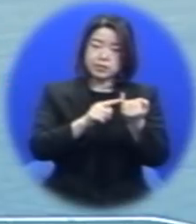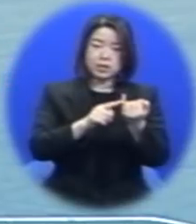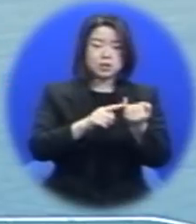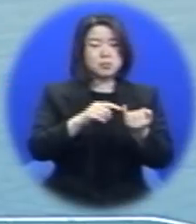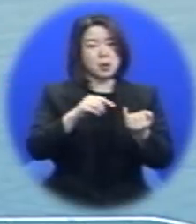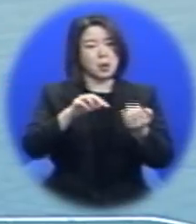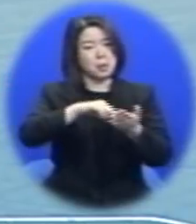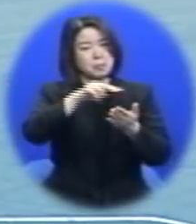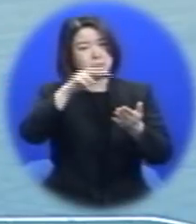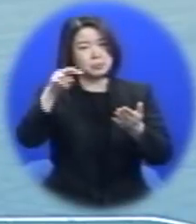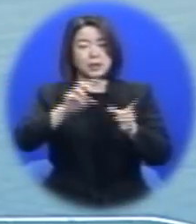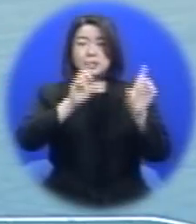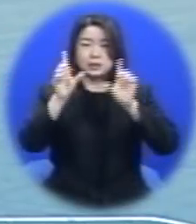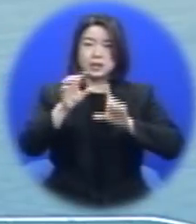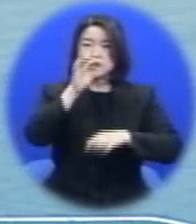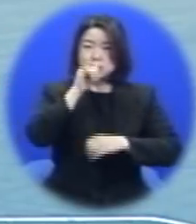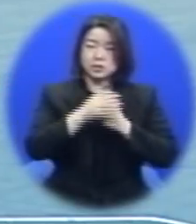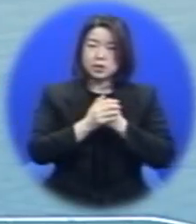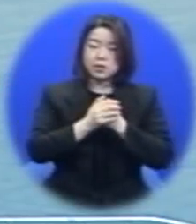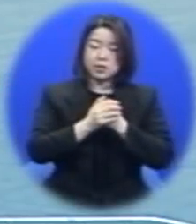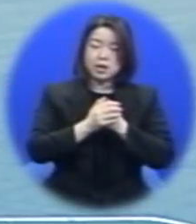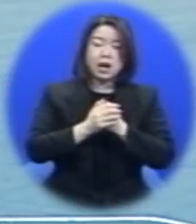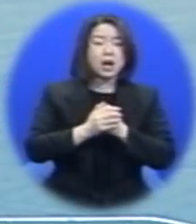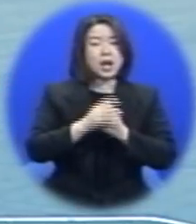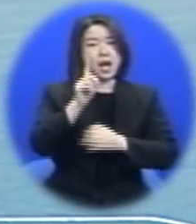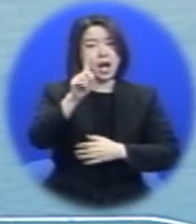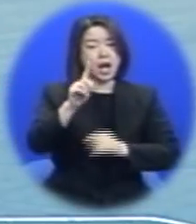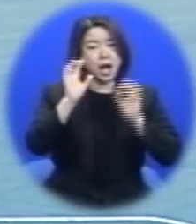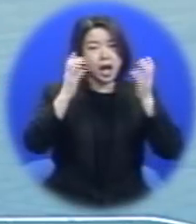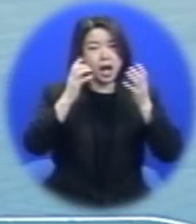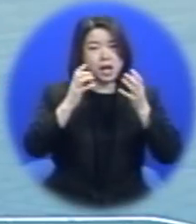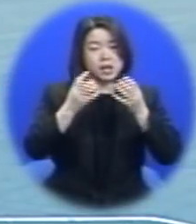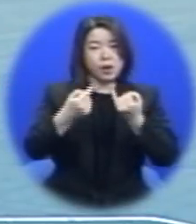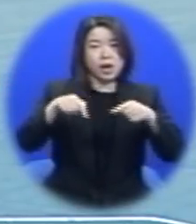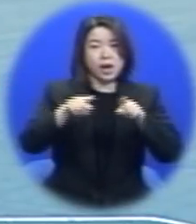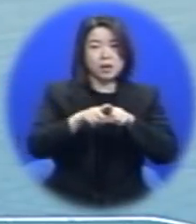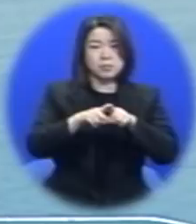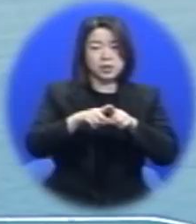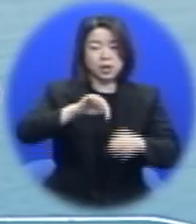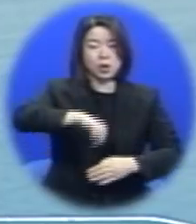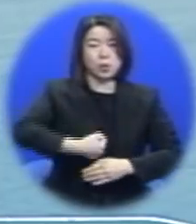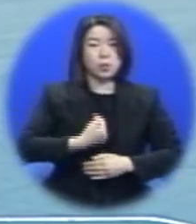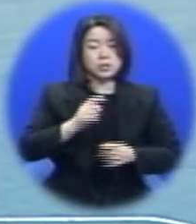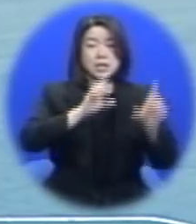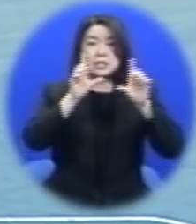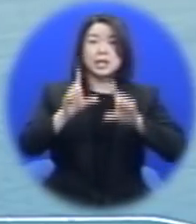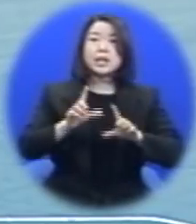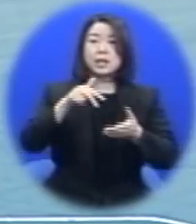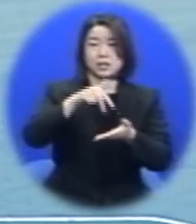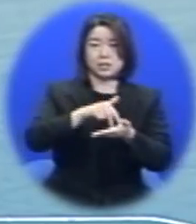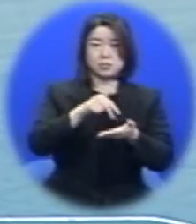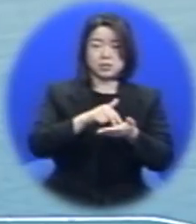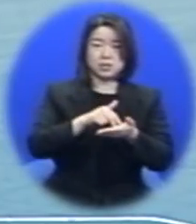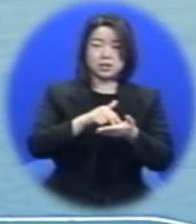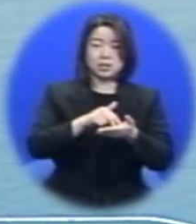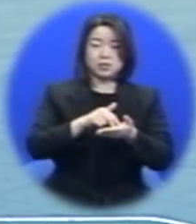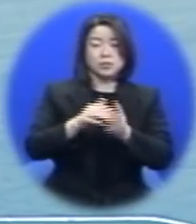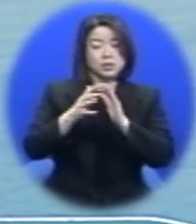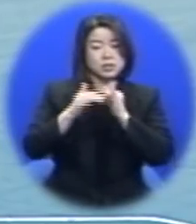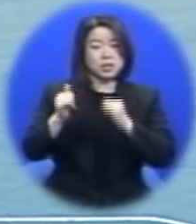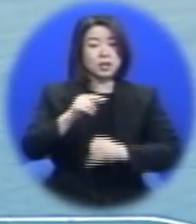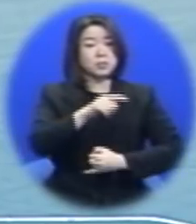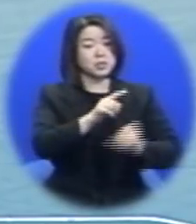여자고 지금 한 아이를 데리고 홀로 살고 있는 그런 처지였습니다. 사람들은 그 여인을